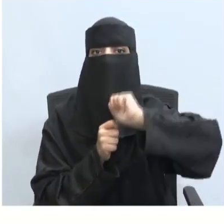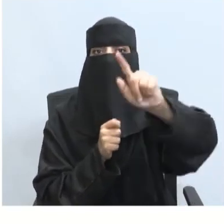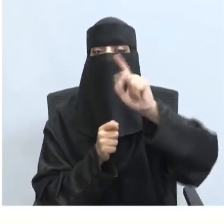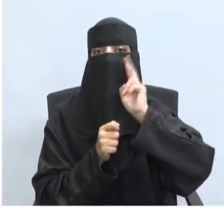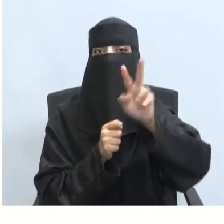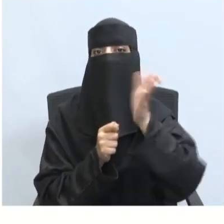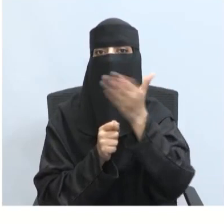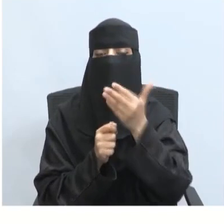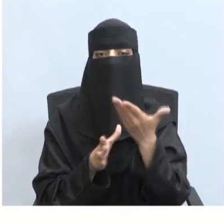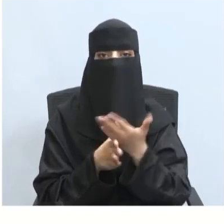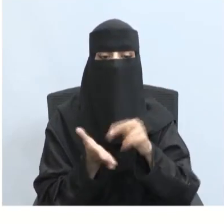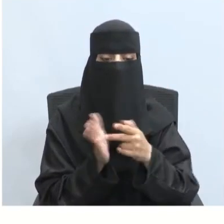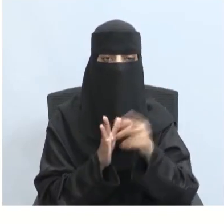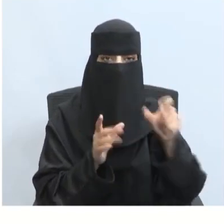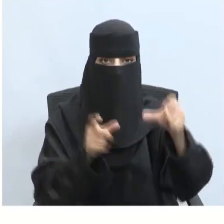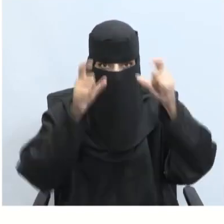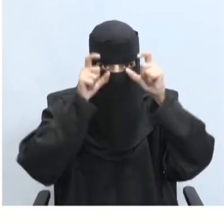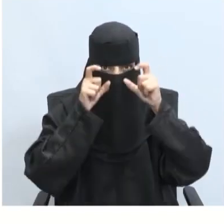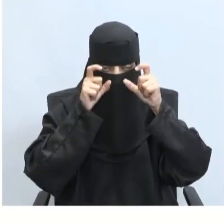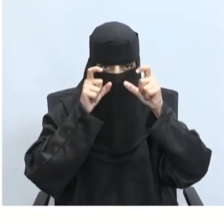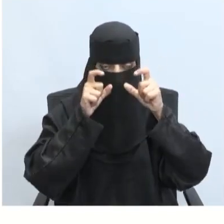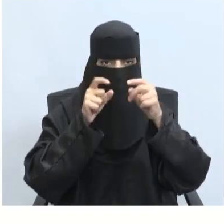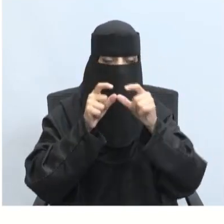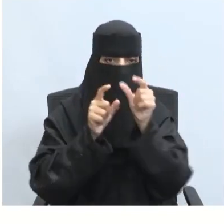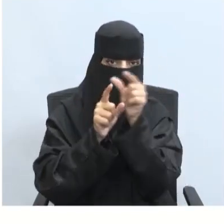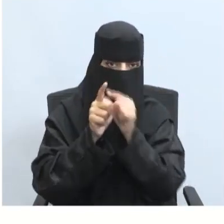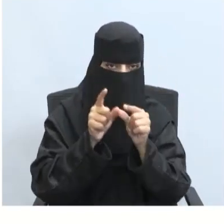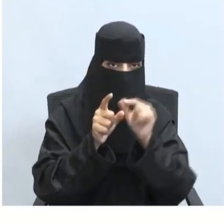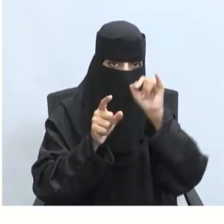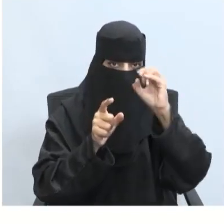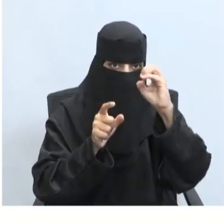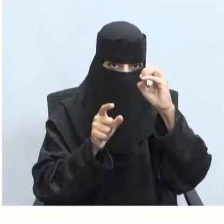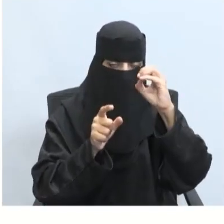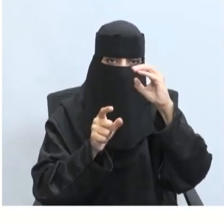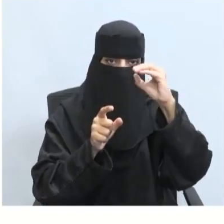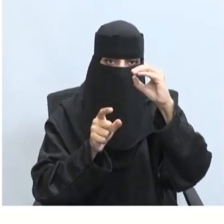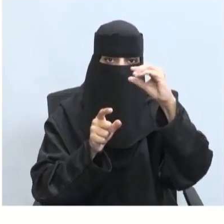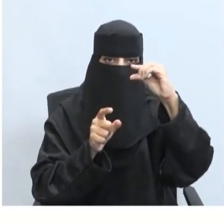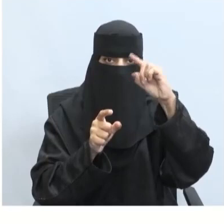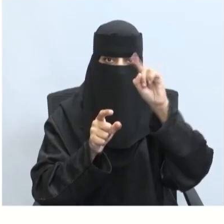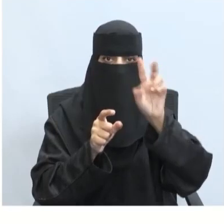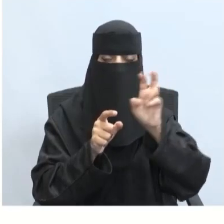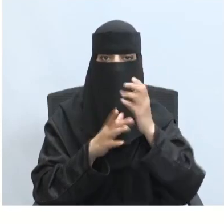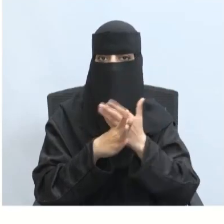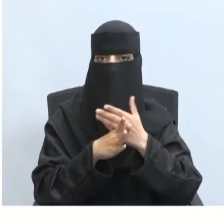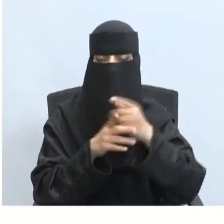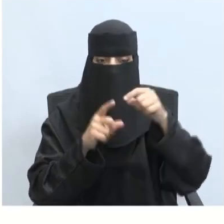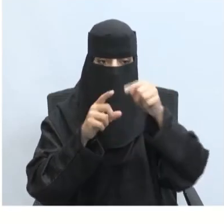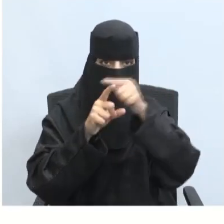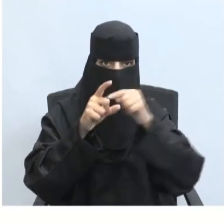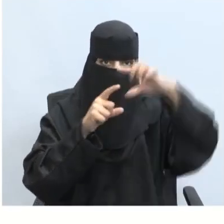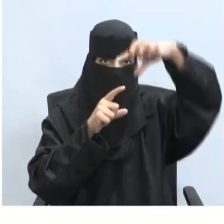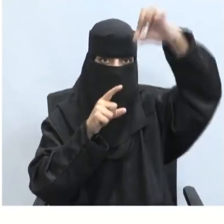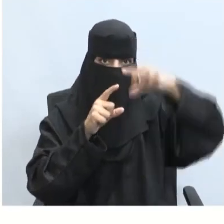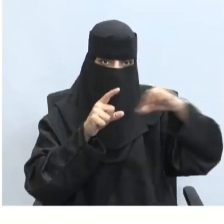احسنت اذا باستخدام عدسات محدبه باستخدام عدسات محدبه لماذا اخترنا العدسه